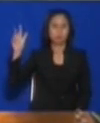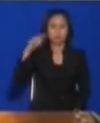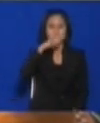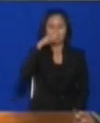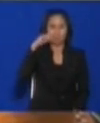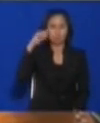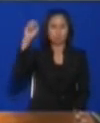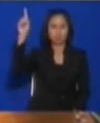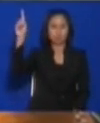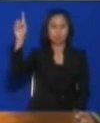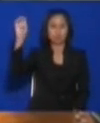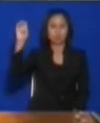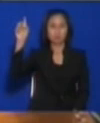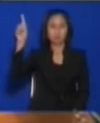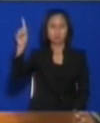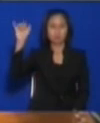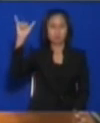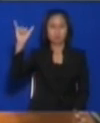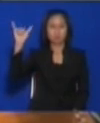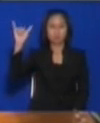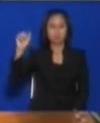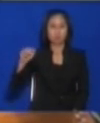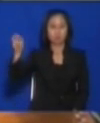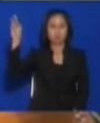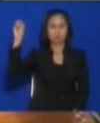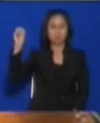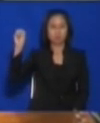Yeon Supriyono mm dan Muhammad Jumadi